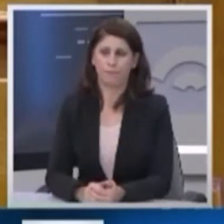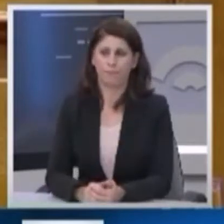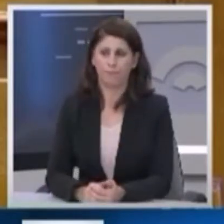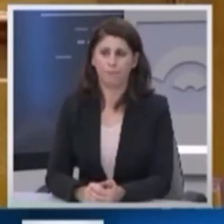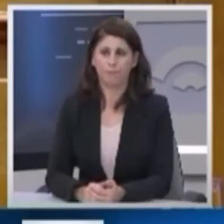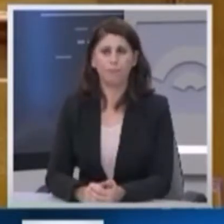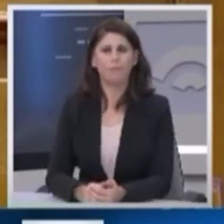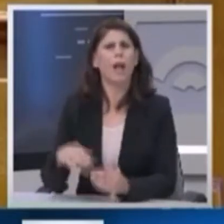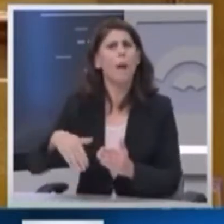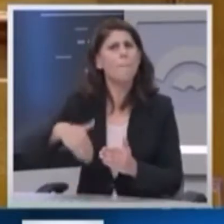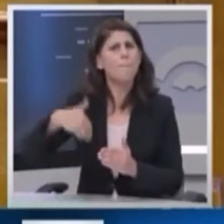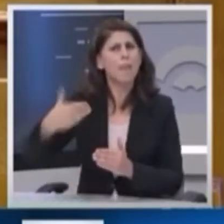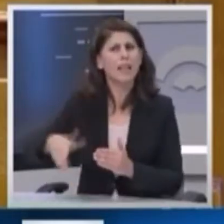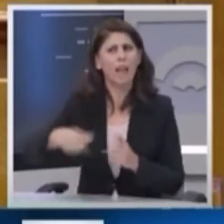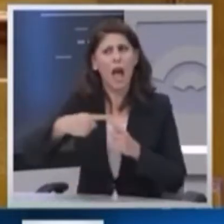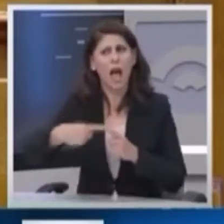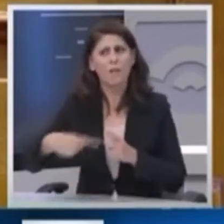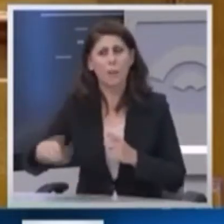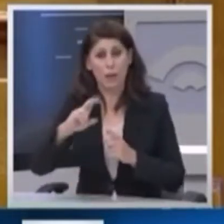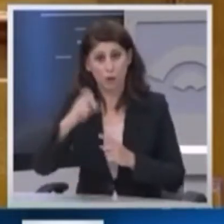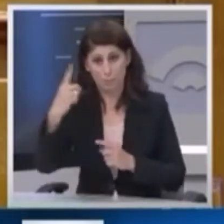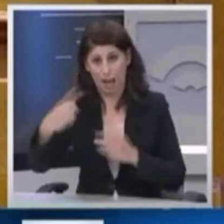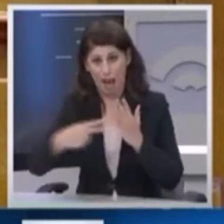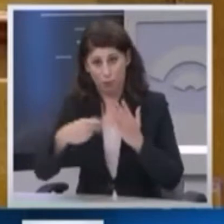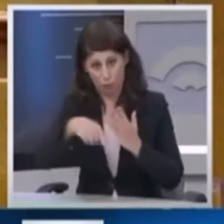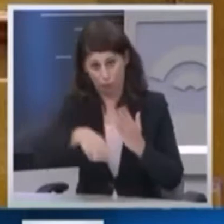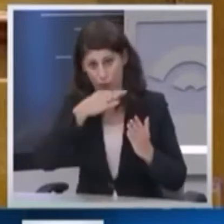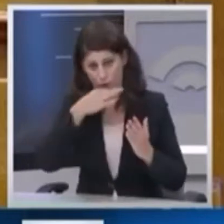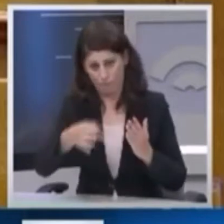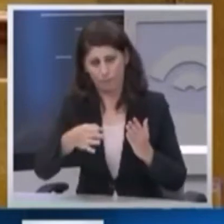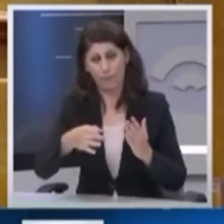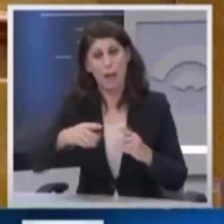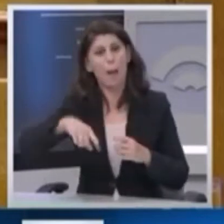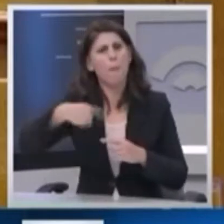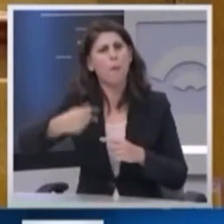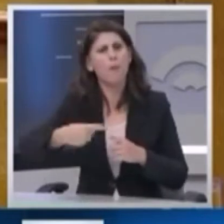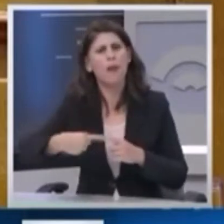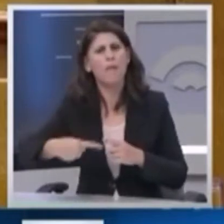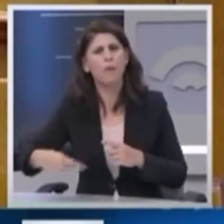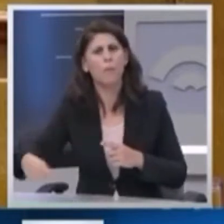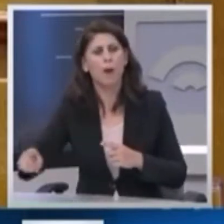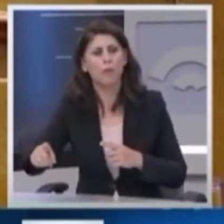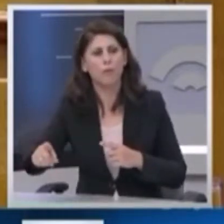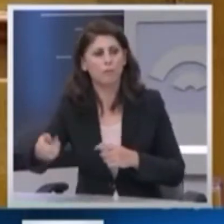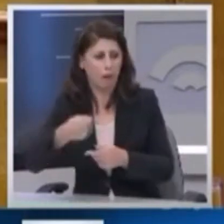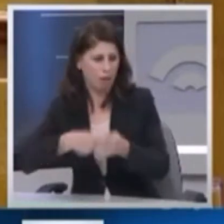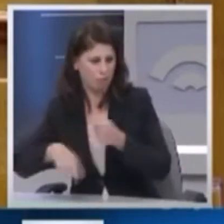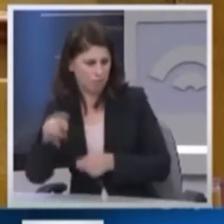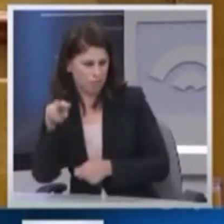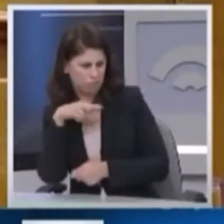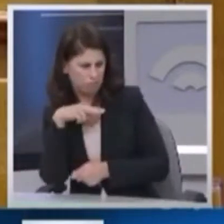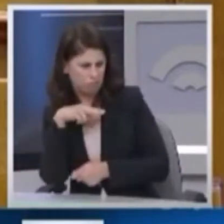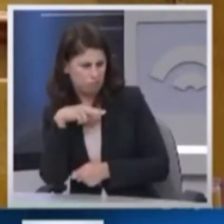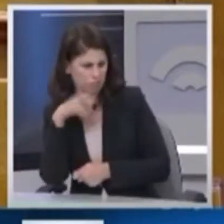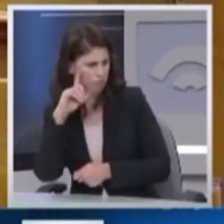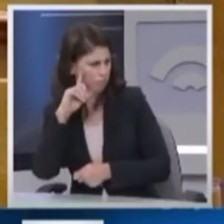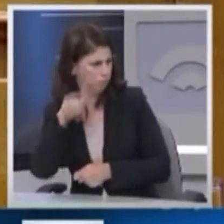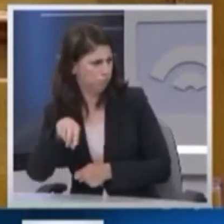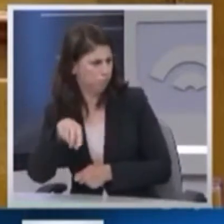Τις εβδομάδες που ακολούθησαν την 21η Αυγούστου, οι αγορές εξακολουθούν να μας κοιτούν παγερά